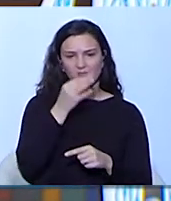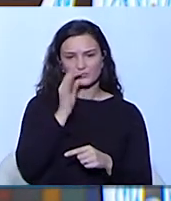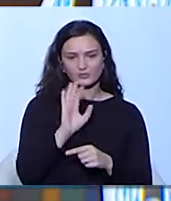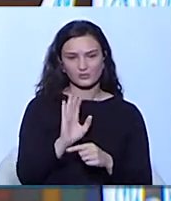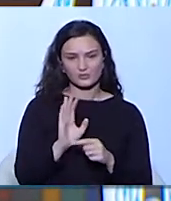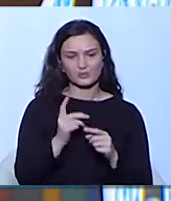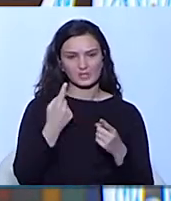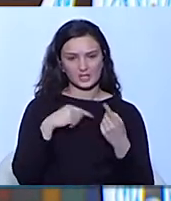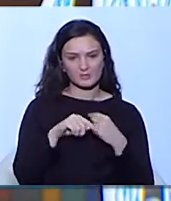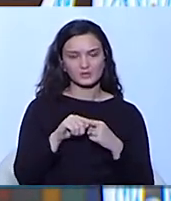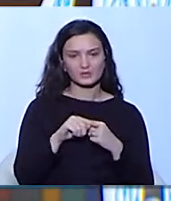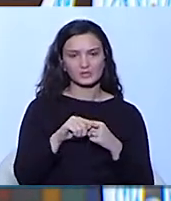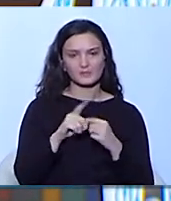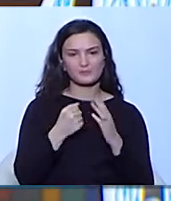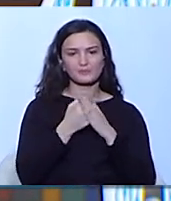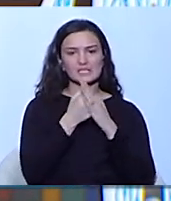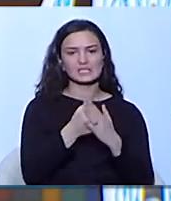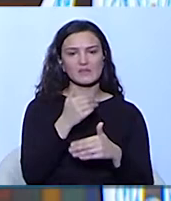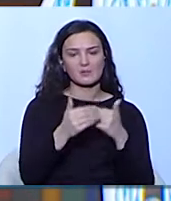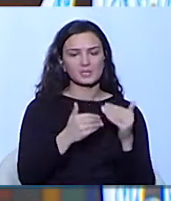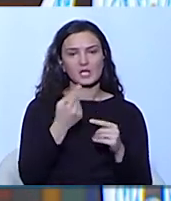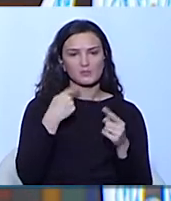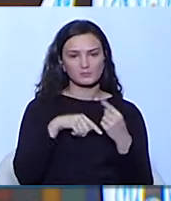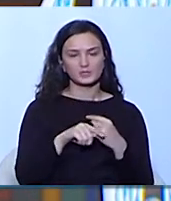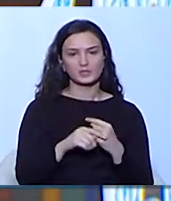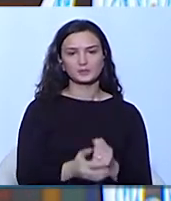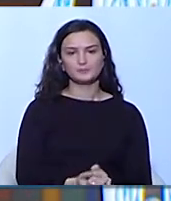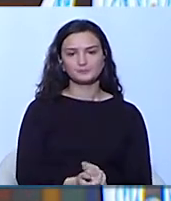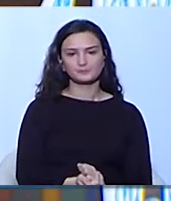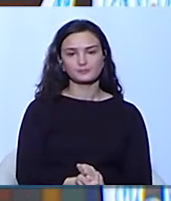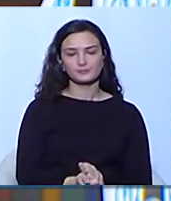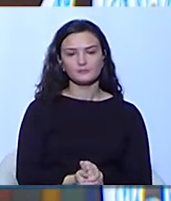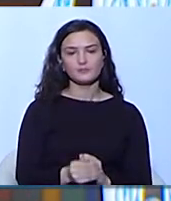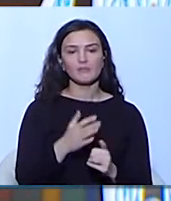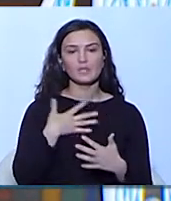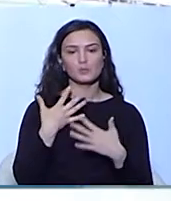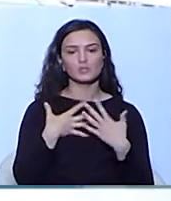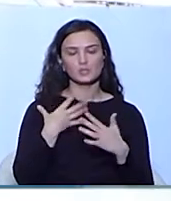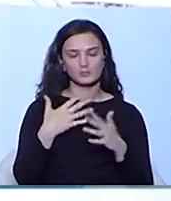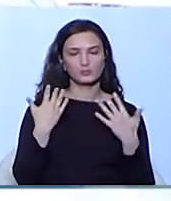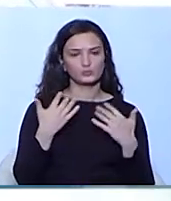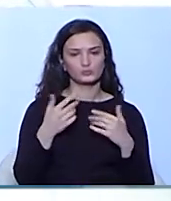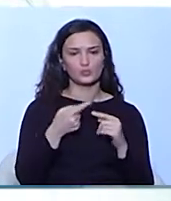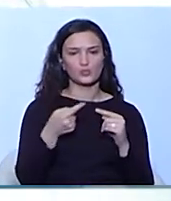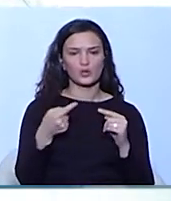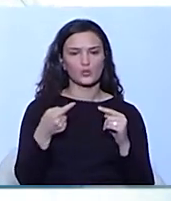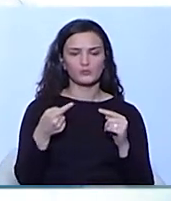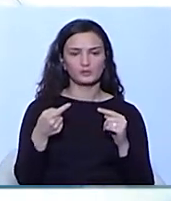გარეგნობისდან გამომდინარე, მიღწევებიდან გამომდინარე გამოწვეული ემოციები, ცხადია